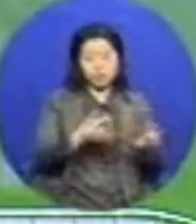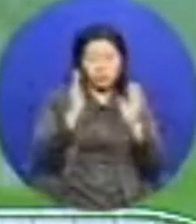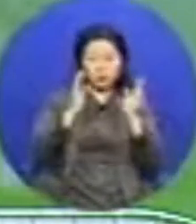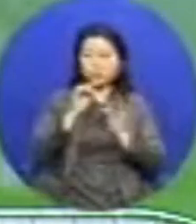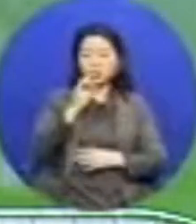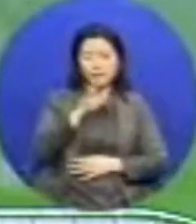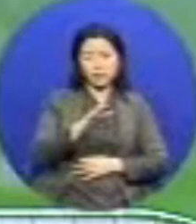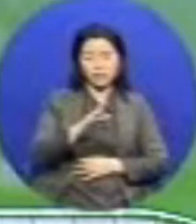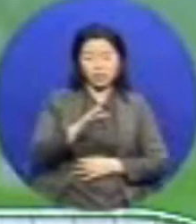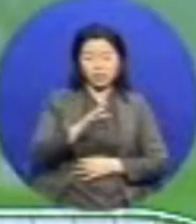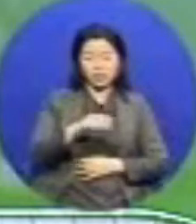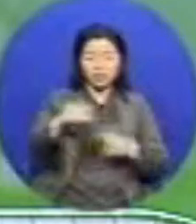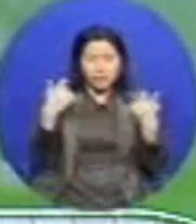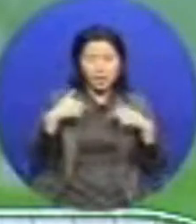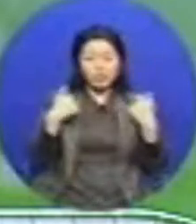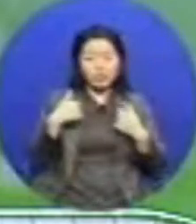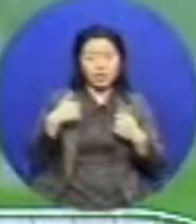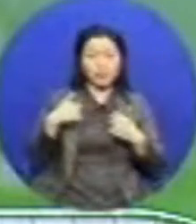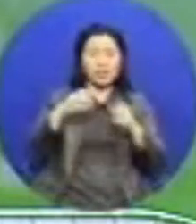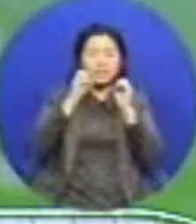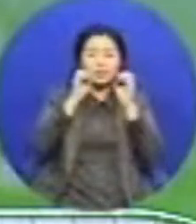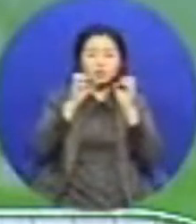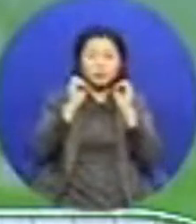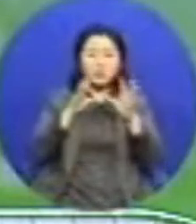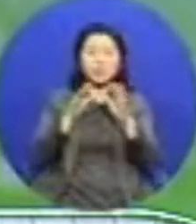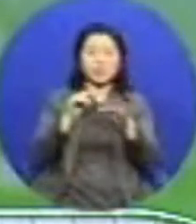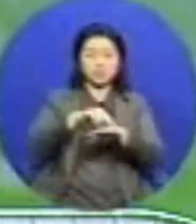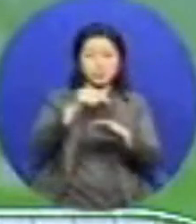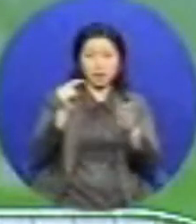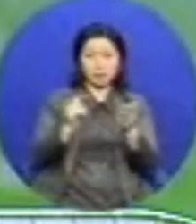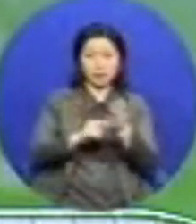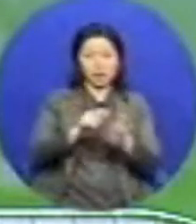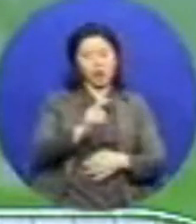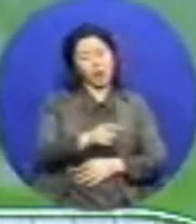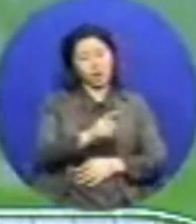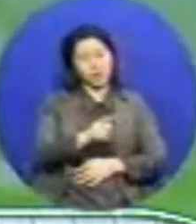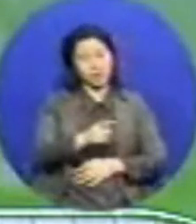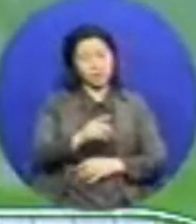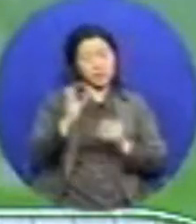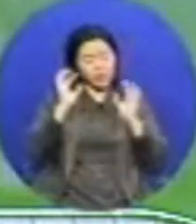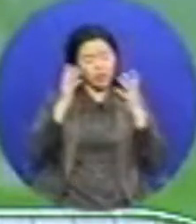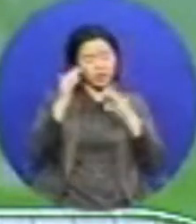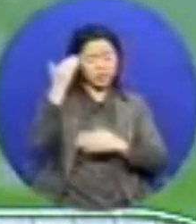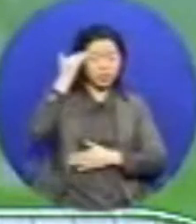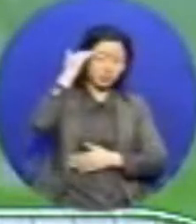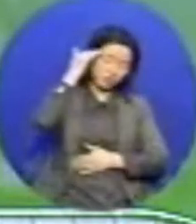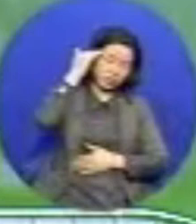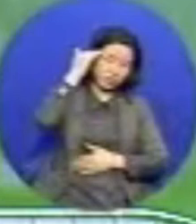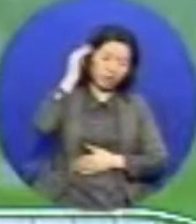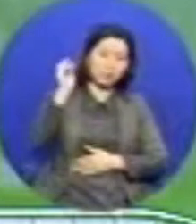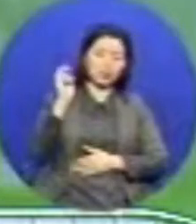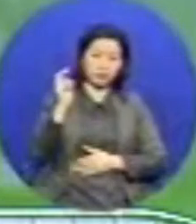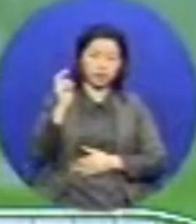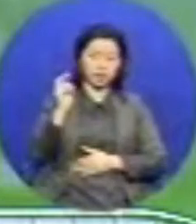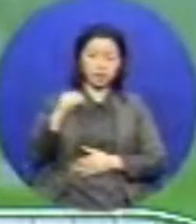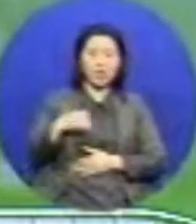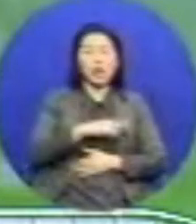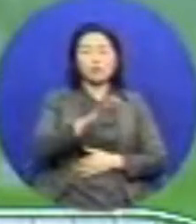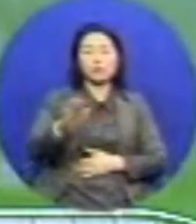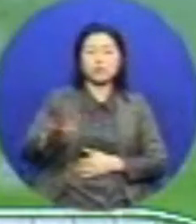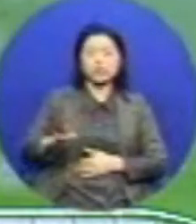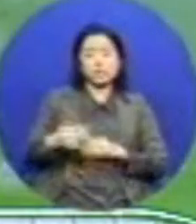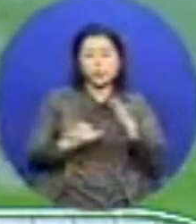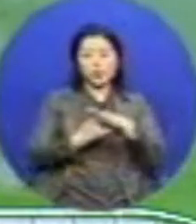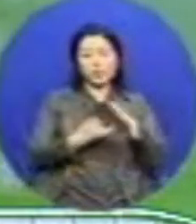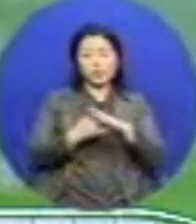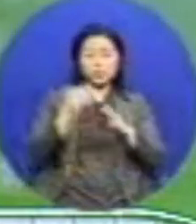전도사 님의 마음에 이가 이들이 장벽이 구나 내 목회 장벽이 구나 우리 어린이 부의 장덕